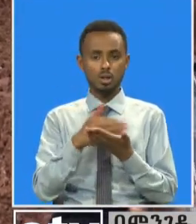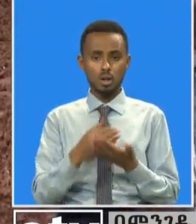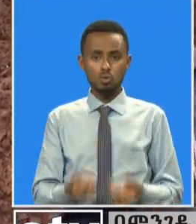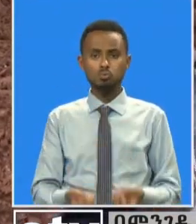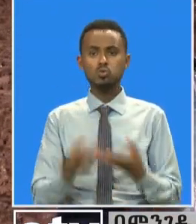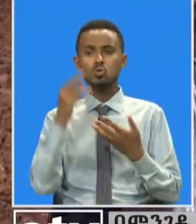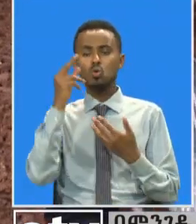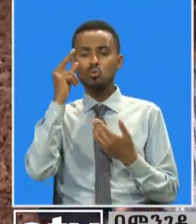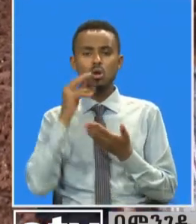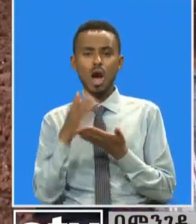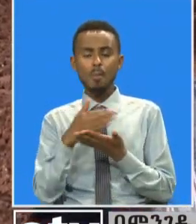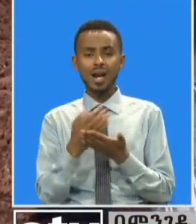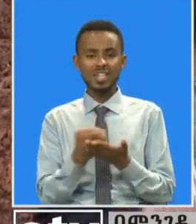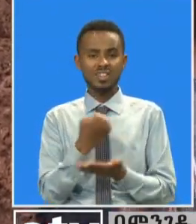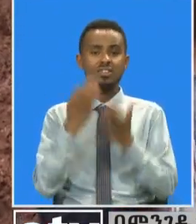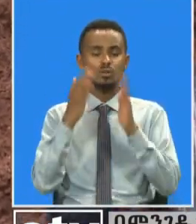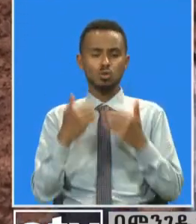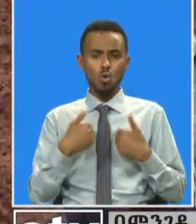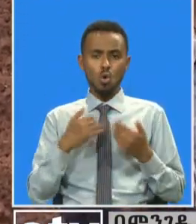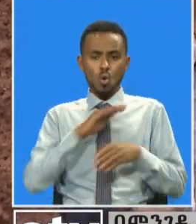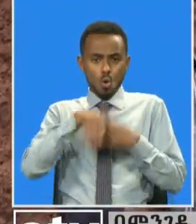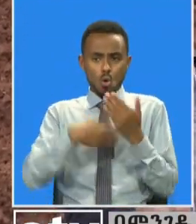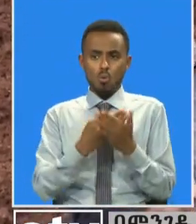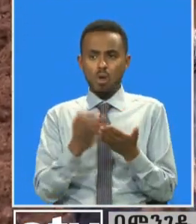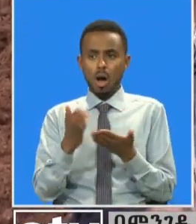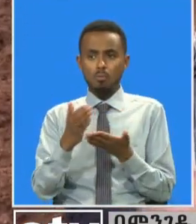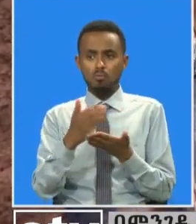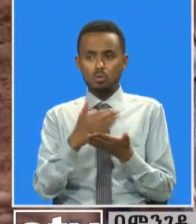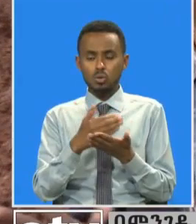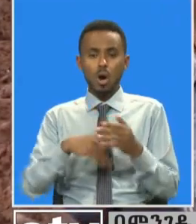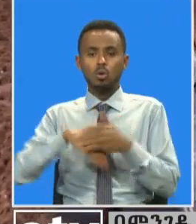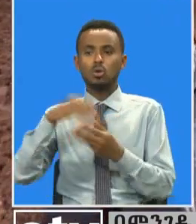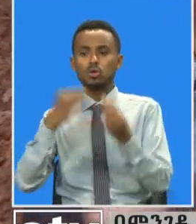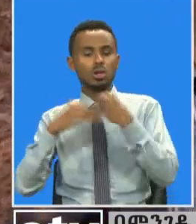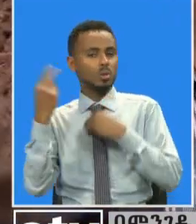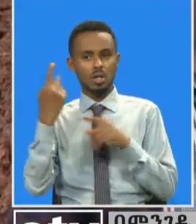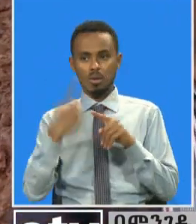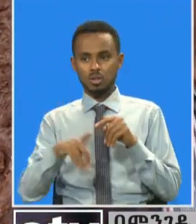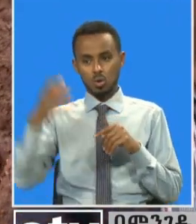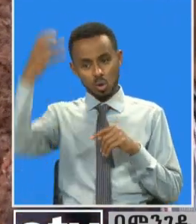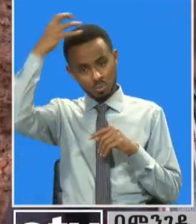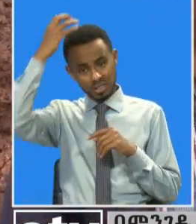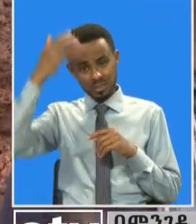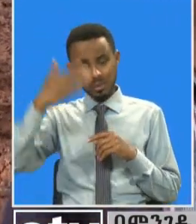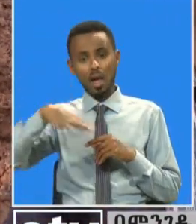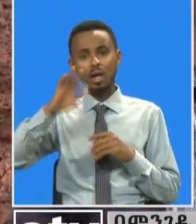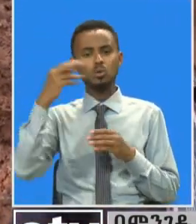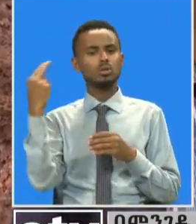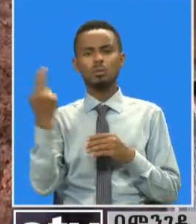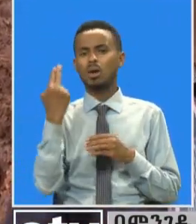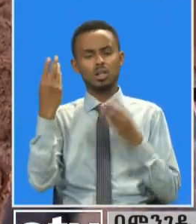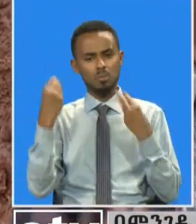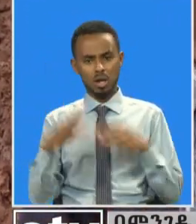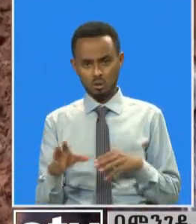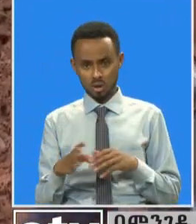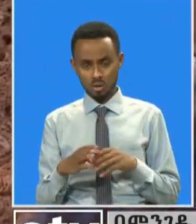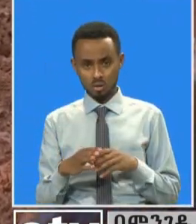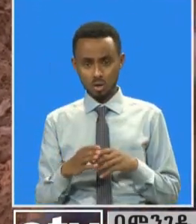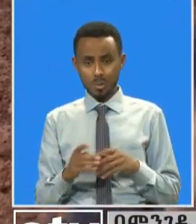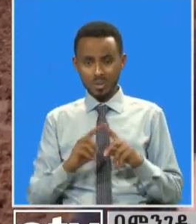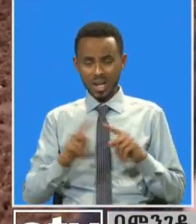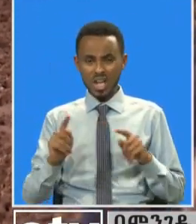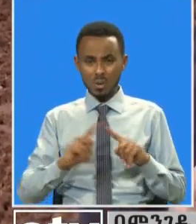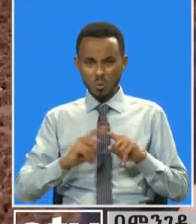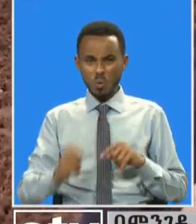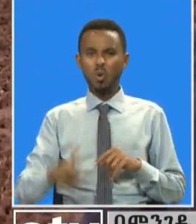አምራች ኢንቨስተሮች አሉ። ሁሉም ያመረቱት ምርት አውጥቶ ሽጦ ለመጠቀም አልቻሉም። መንግስትም የሚያገኘውን ጥቅማ ጥቅም አጥቷል። እንደው በተለይ ውድ